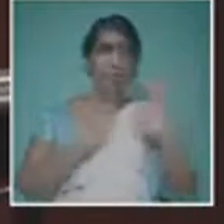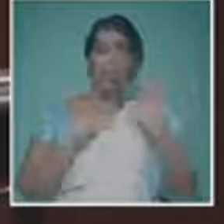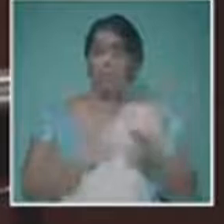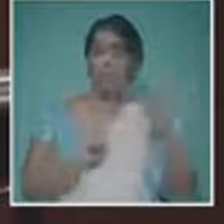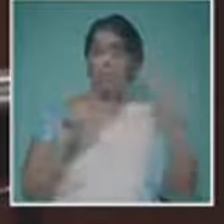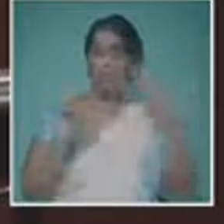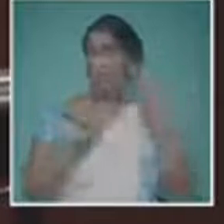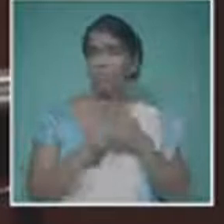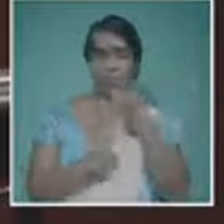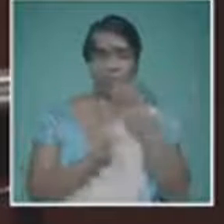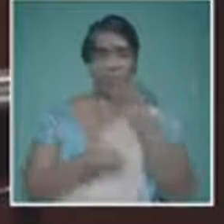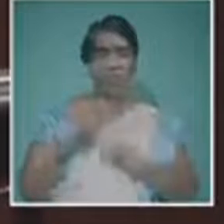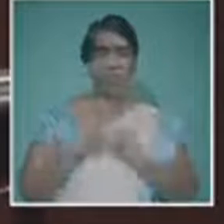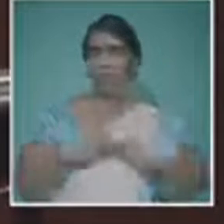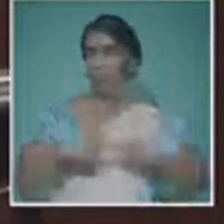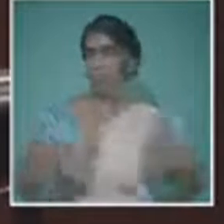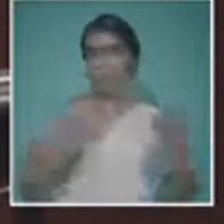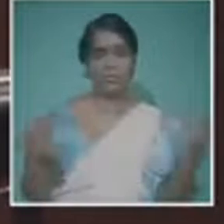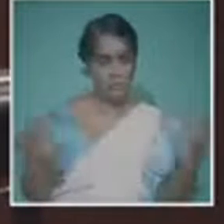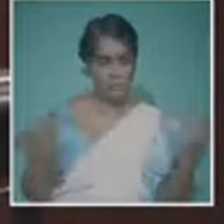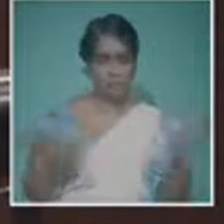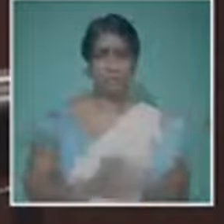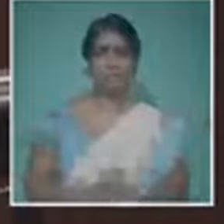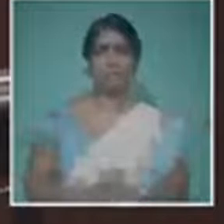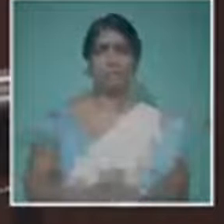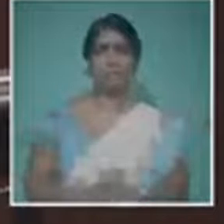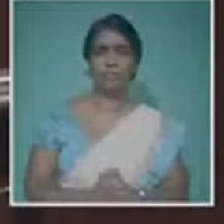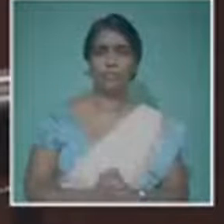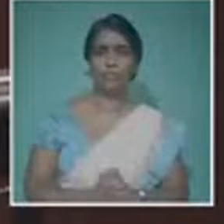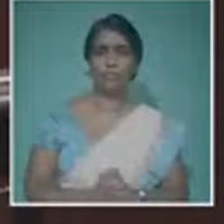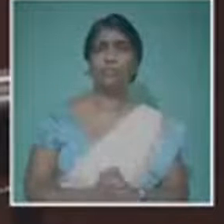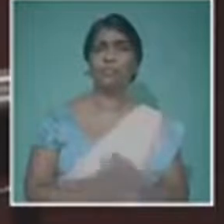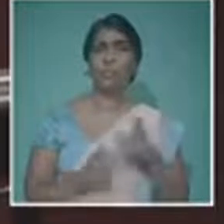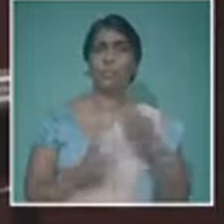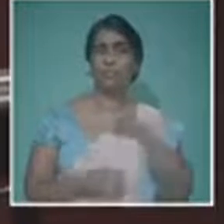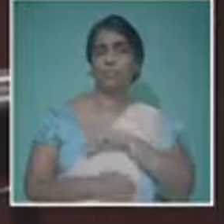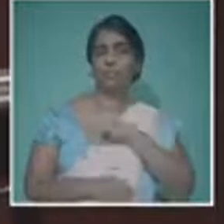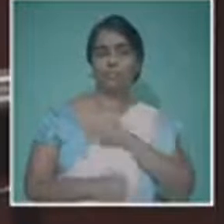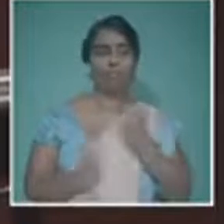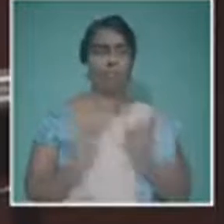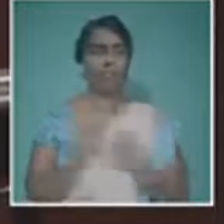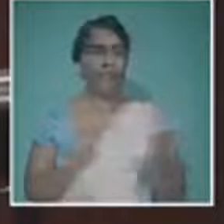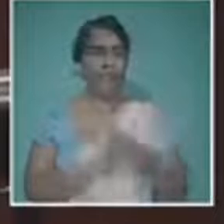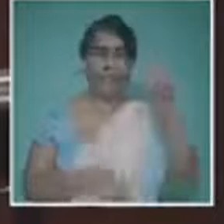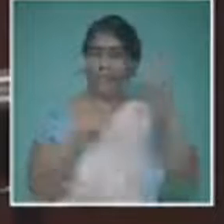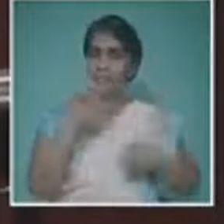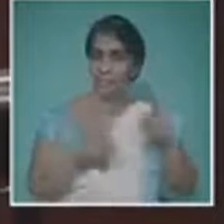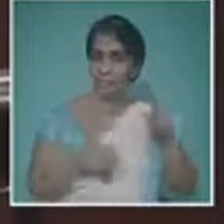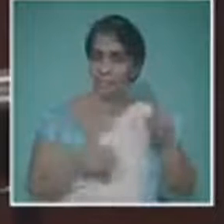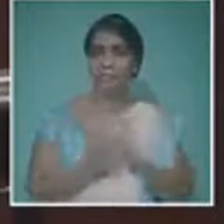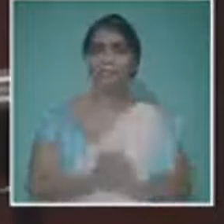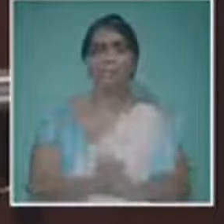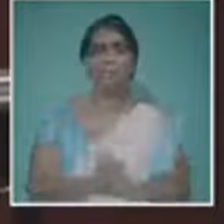எடுக்கப்படவில்லை. ஒரு கூலி தொழிலாளிகள் அண்மைய எரிபொருள்